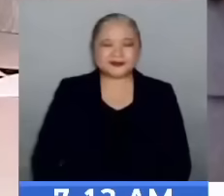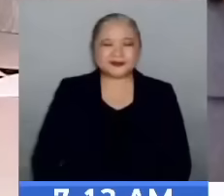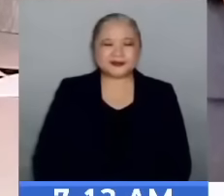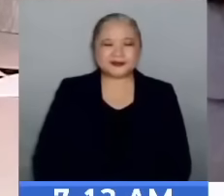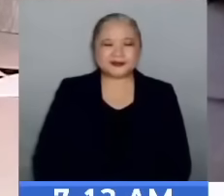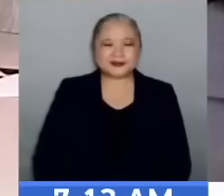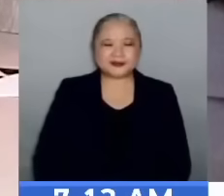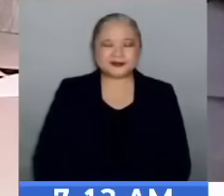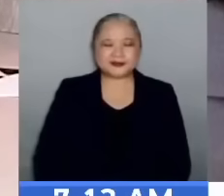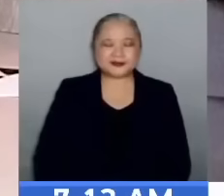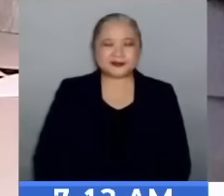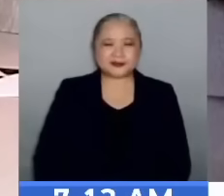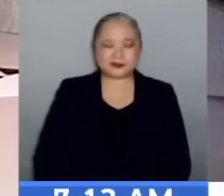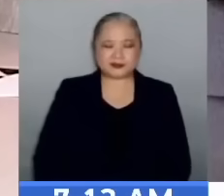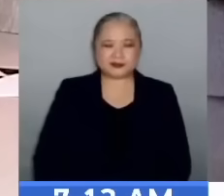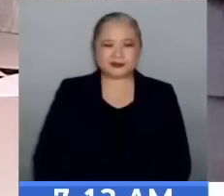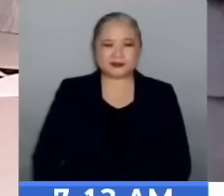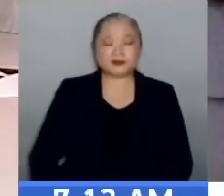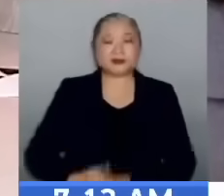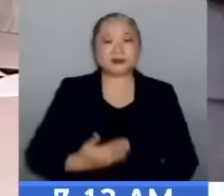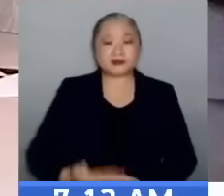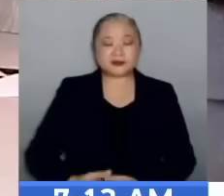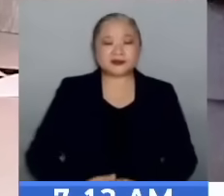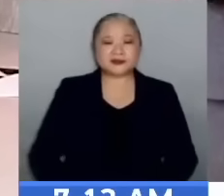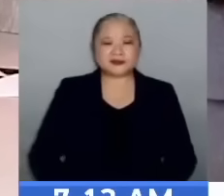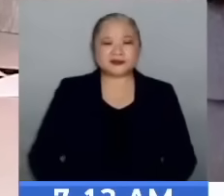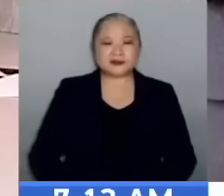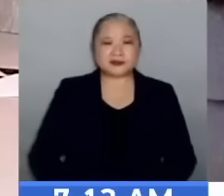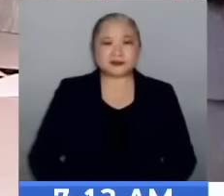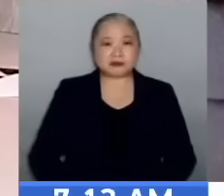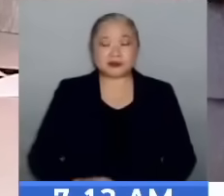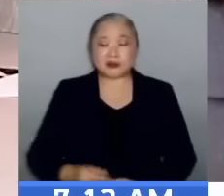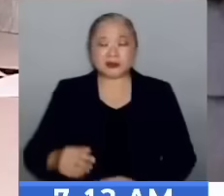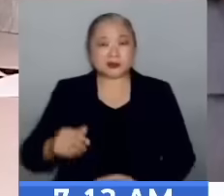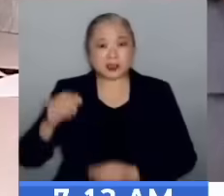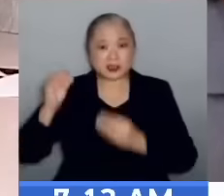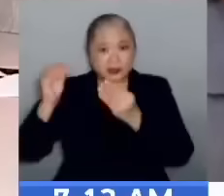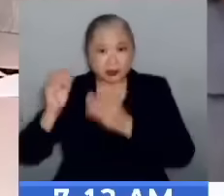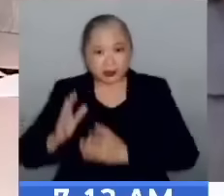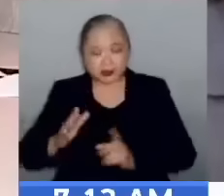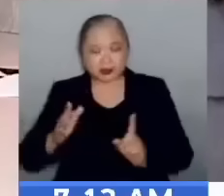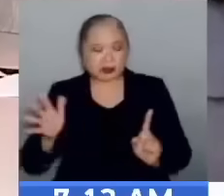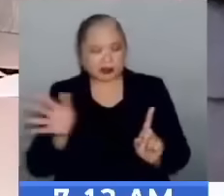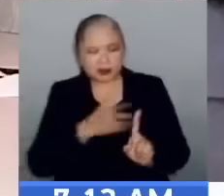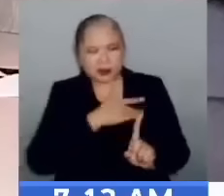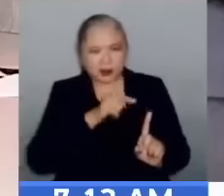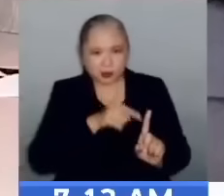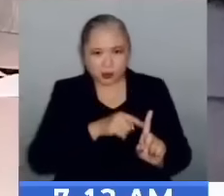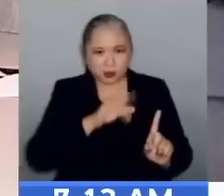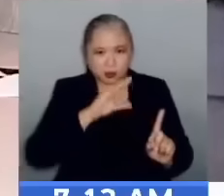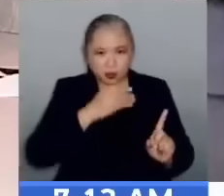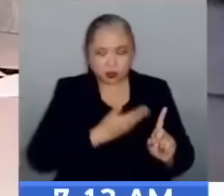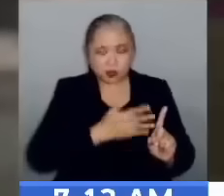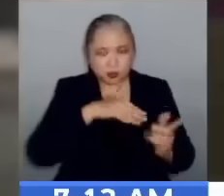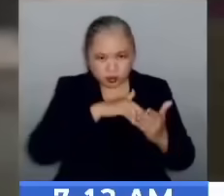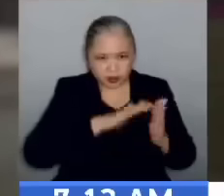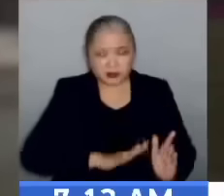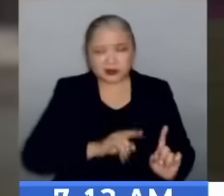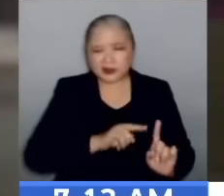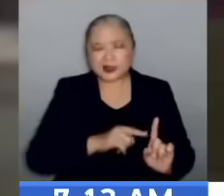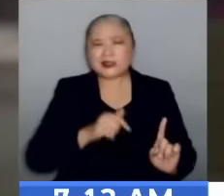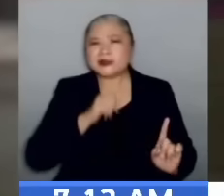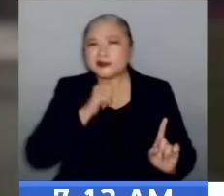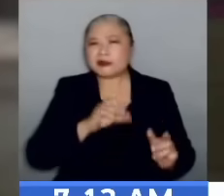Wala rin kinalaman ang umano'y pananampal ng guro sa pagkamatay ng 14 na taong gulang na estudyante sa Antipolo, Rizal. Ayon sa pulisya, ayon sa